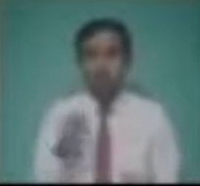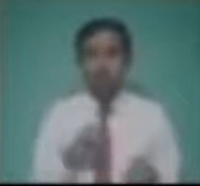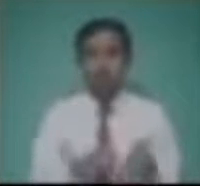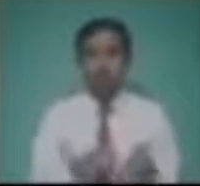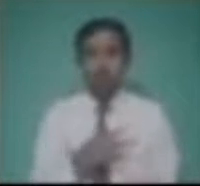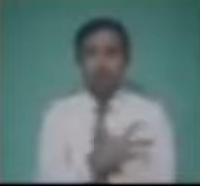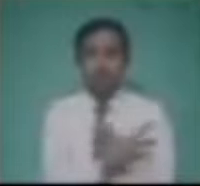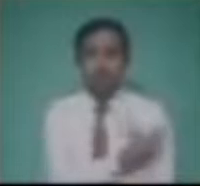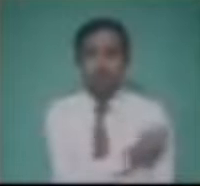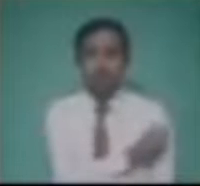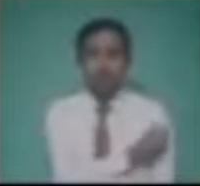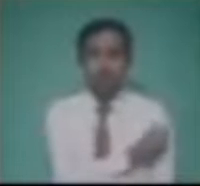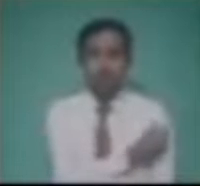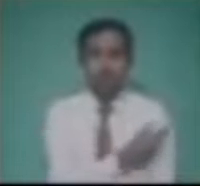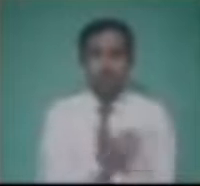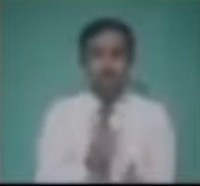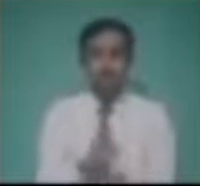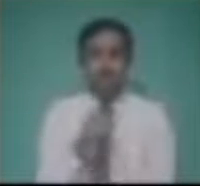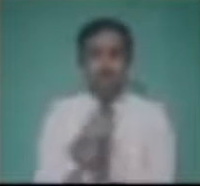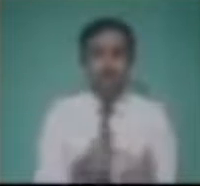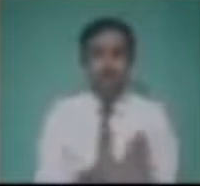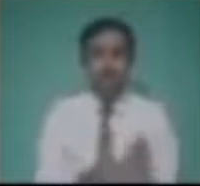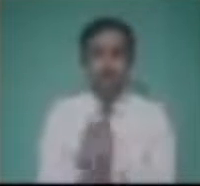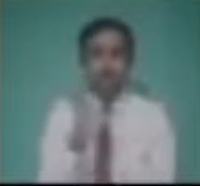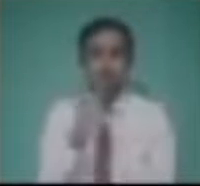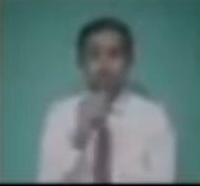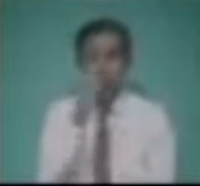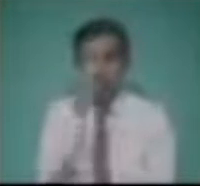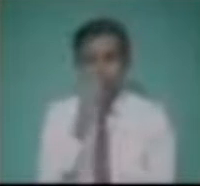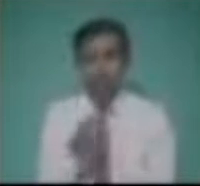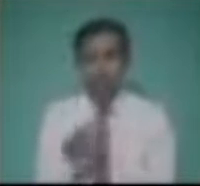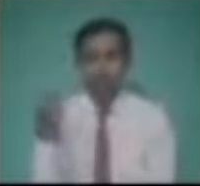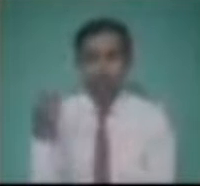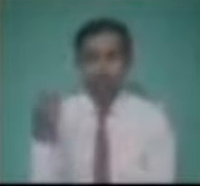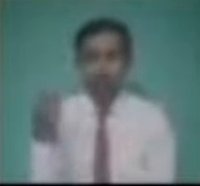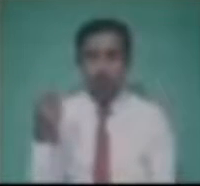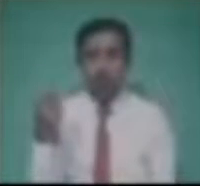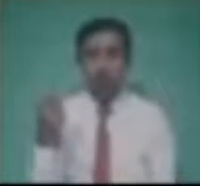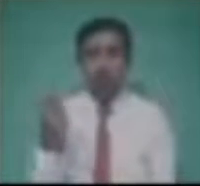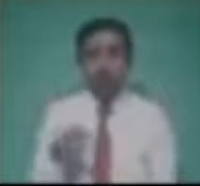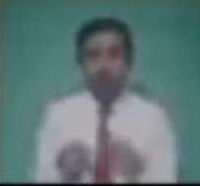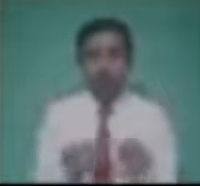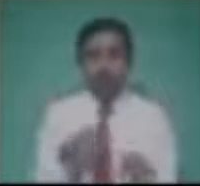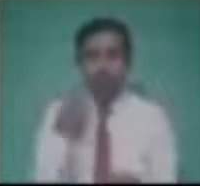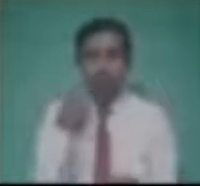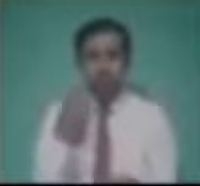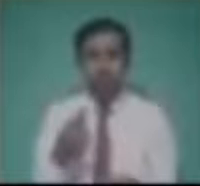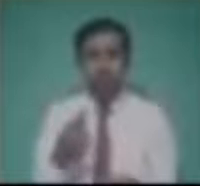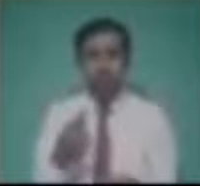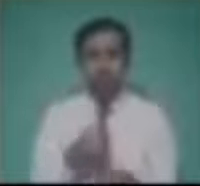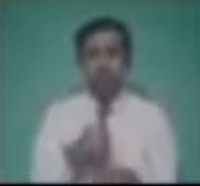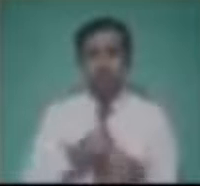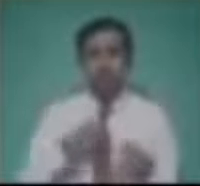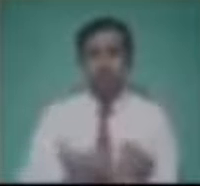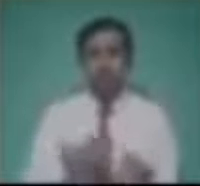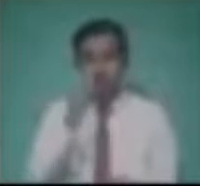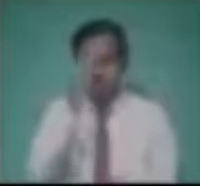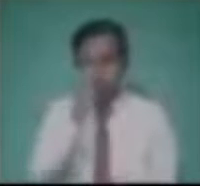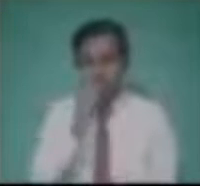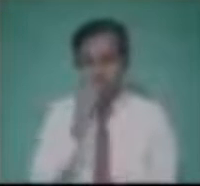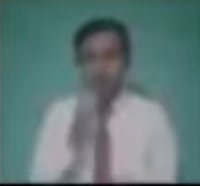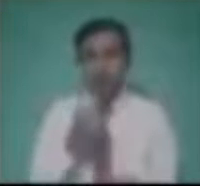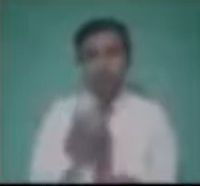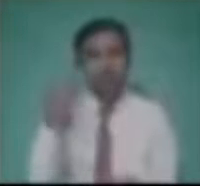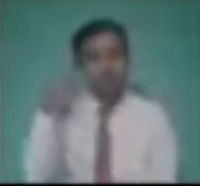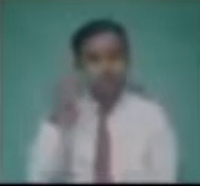සයිනෝෆාම් වැක්සින් එකෙන් හැම හැකීම ඩොලර් 5ක් හොරගම් කරා තමුන්නාසෙල. මේ ආකාරයට අපි දකිනවා ගෑස් වලින් හොරගම් කරනවා,